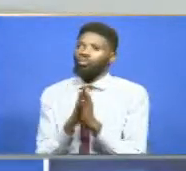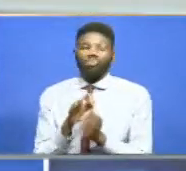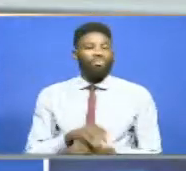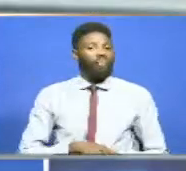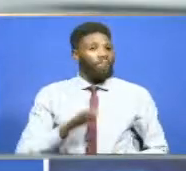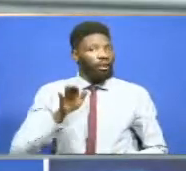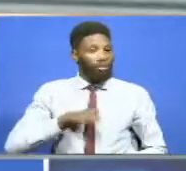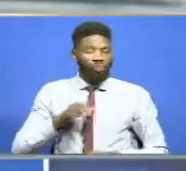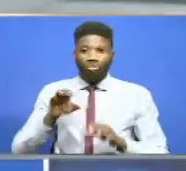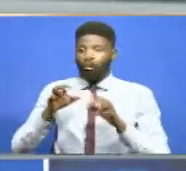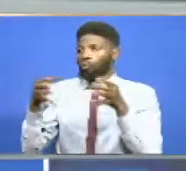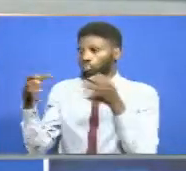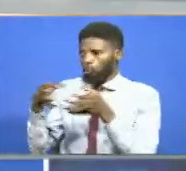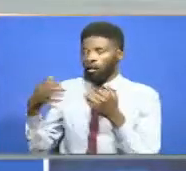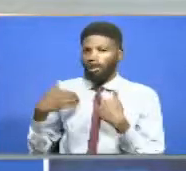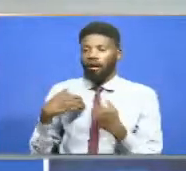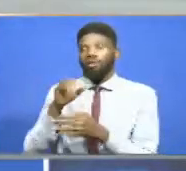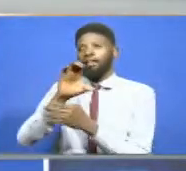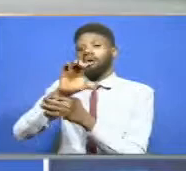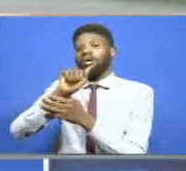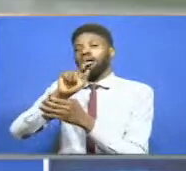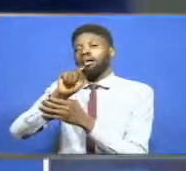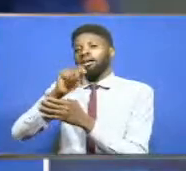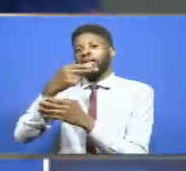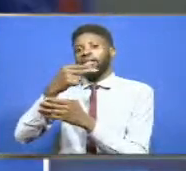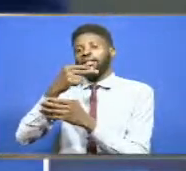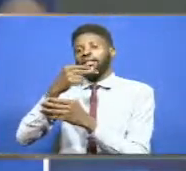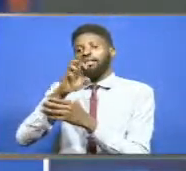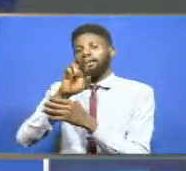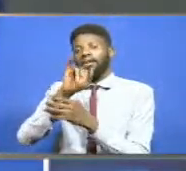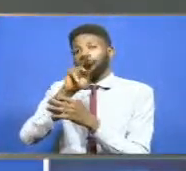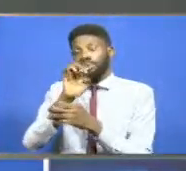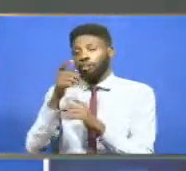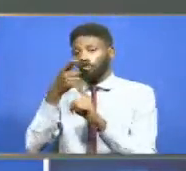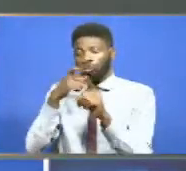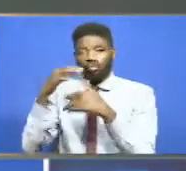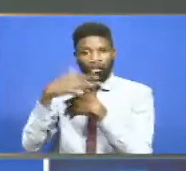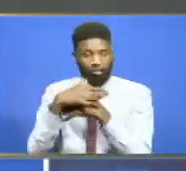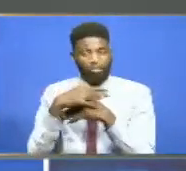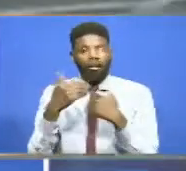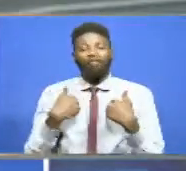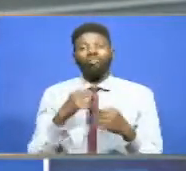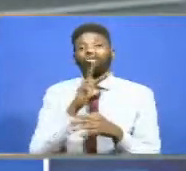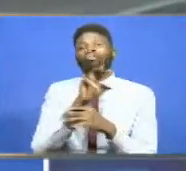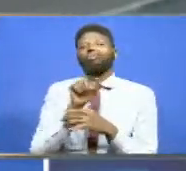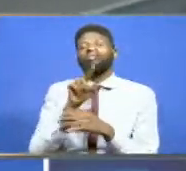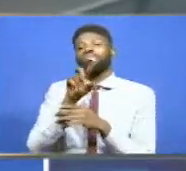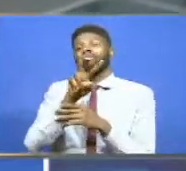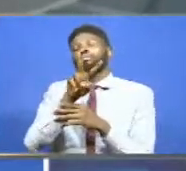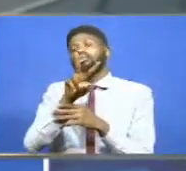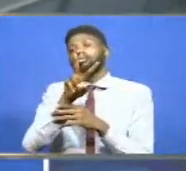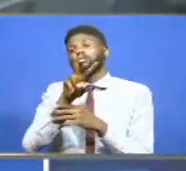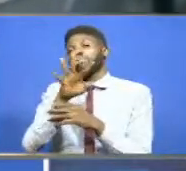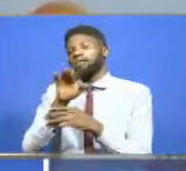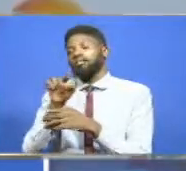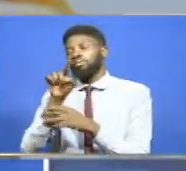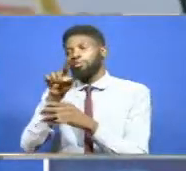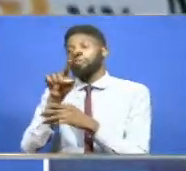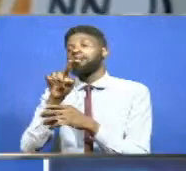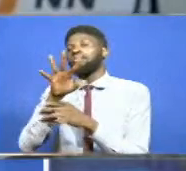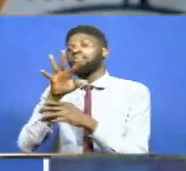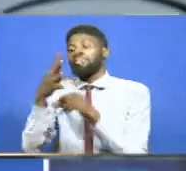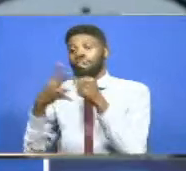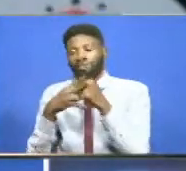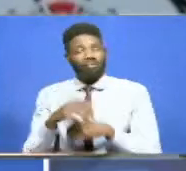dada zilitawaliwa na Katharina Stentrak wa Ujerumani kwa muda wa saa 2 dakika 25 na sekunde 59. Mkenya pekee kwenye mbio